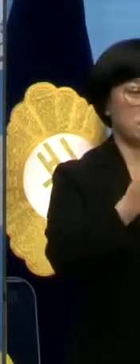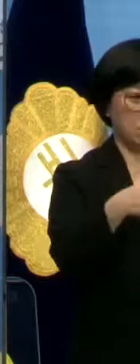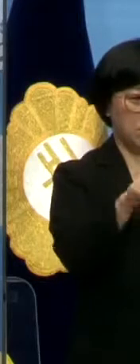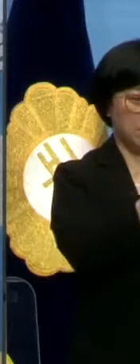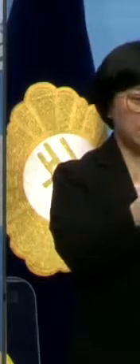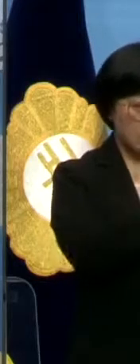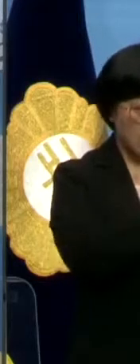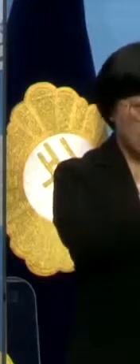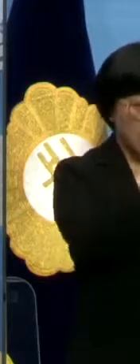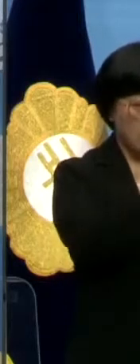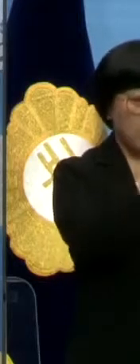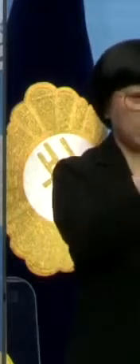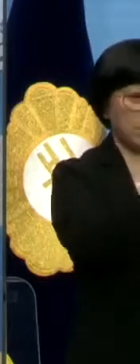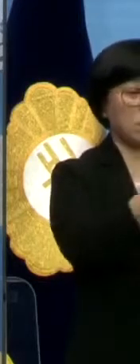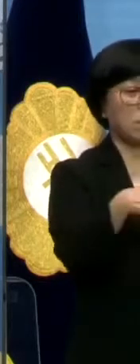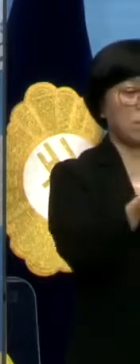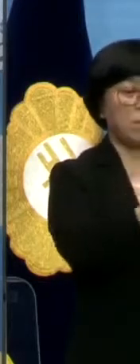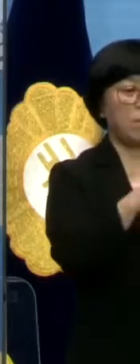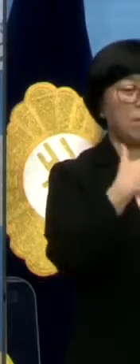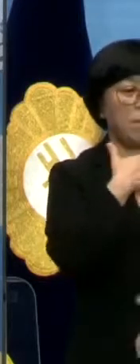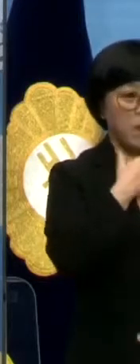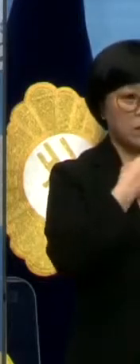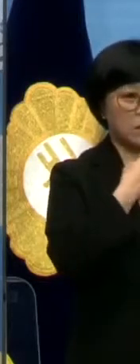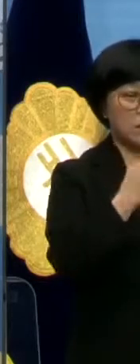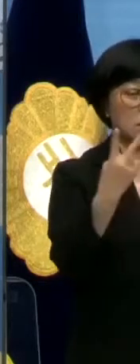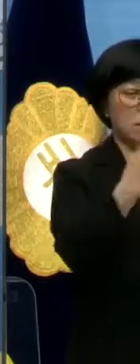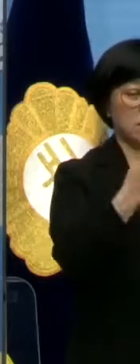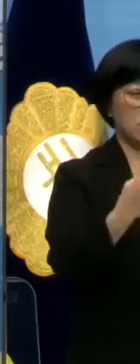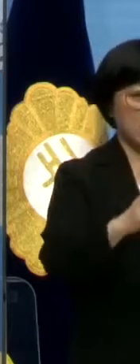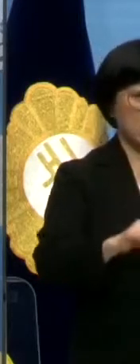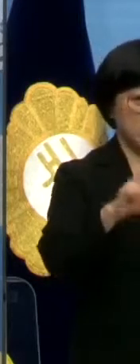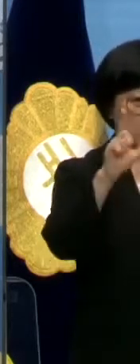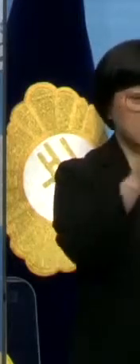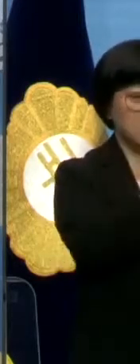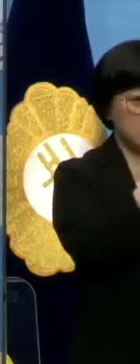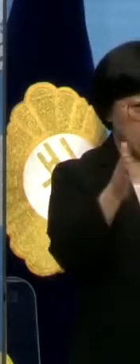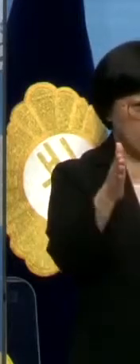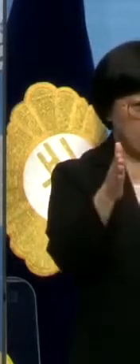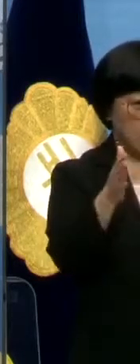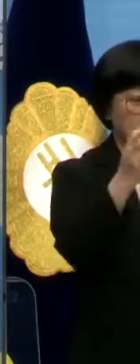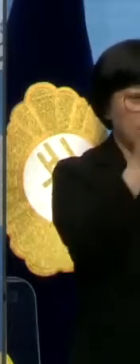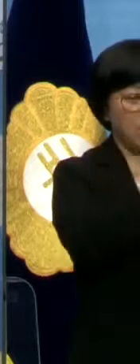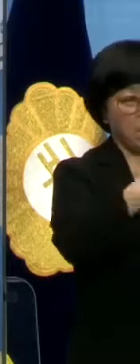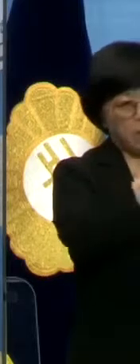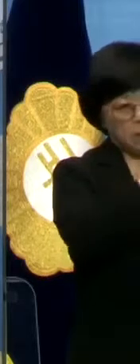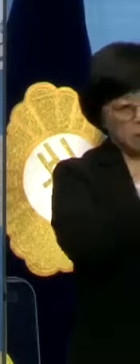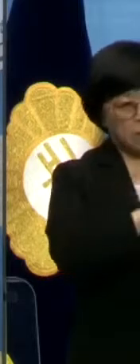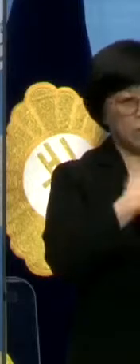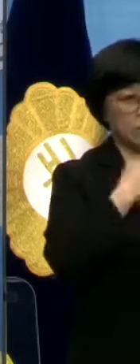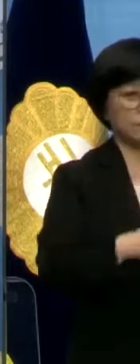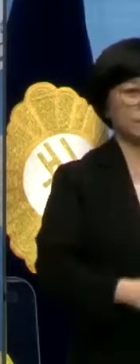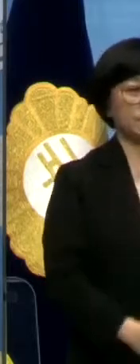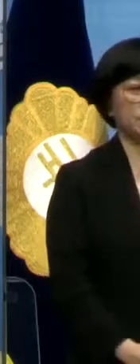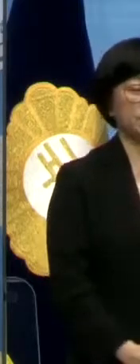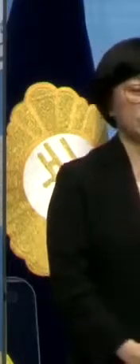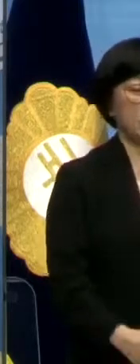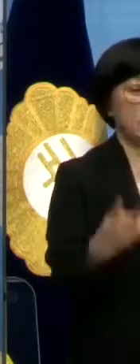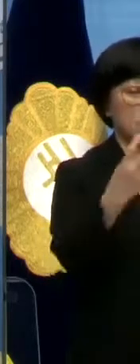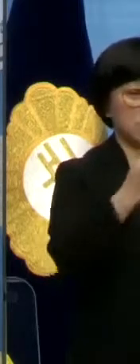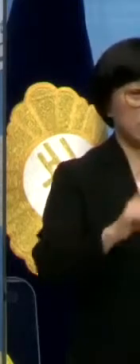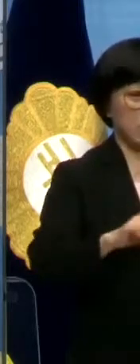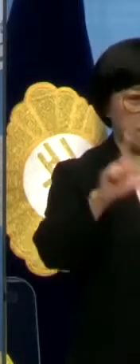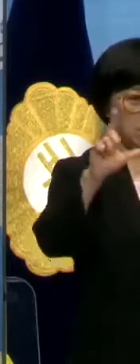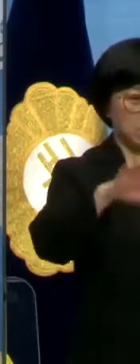위한 제대로 된 법을 만들기를 바라며 이것이 2021년에 시작하는 법안이 되기를 바랍니다.